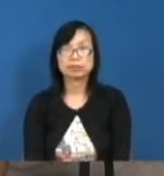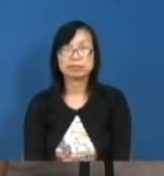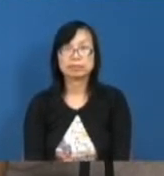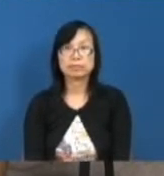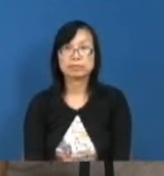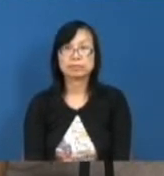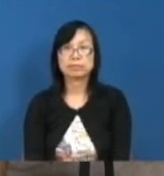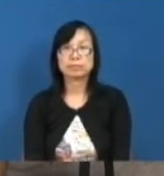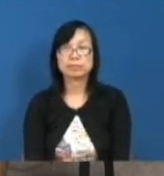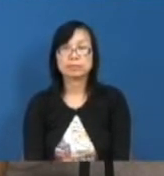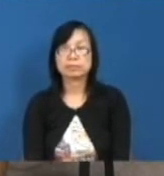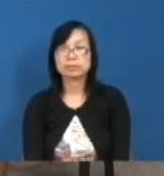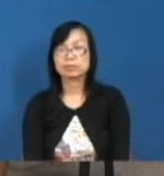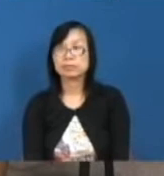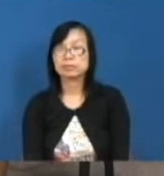好簡單嘅道理。